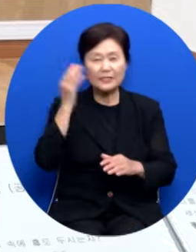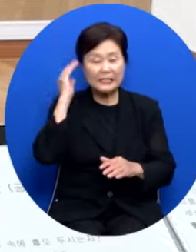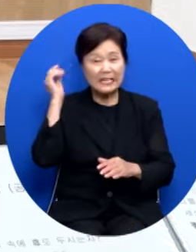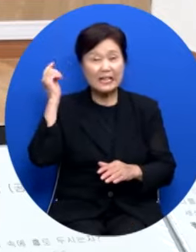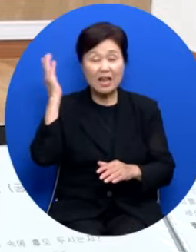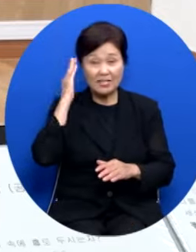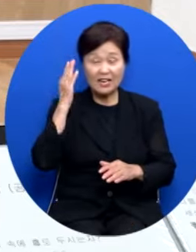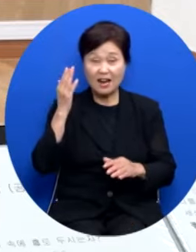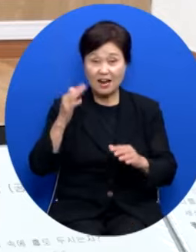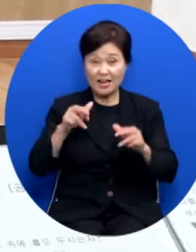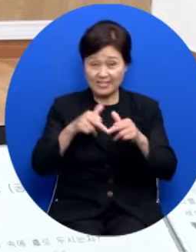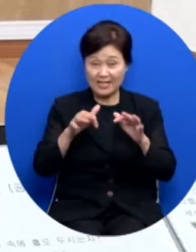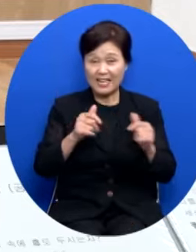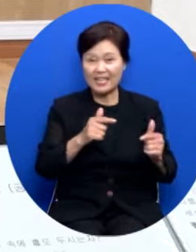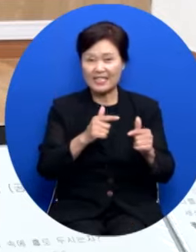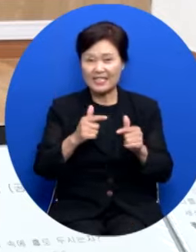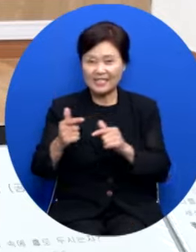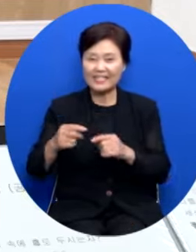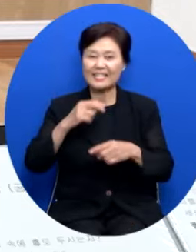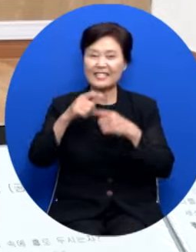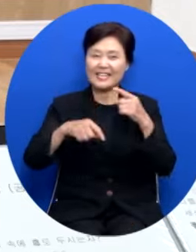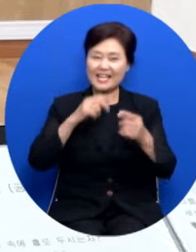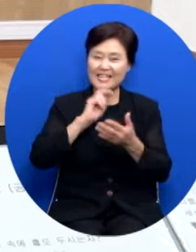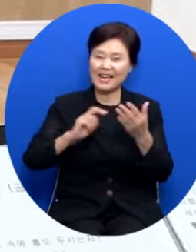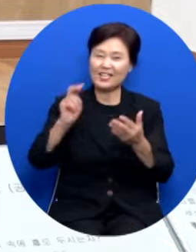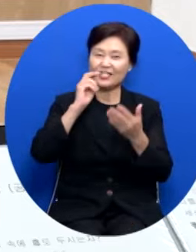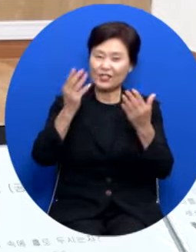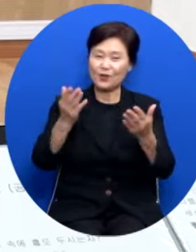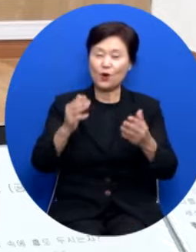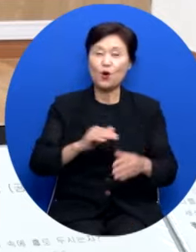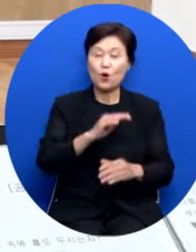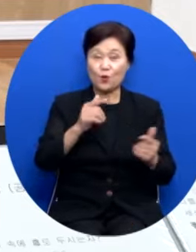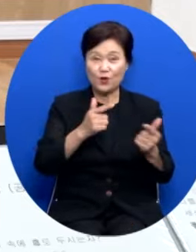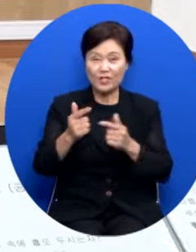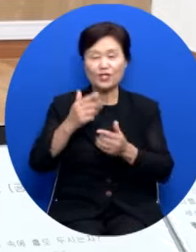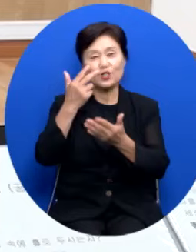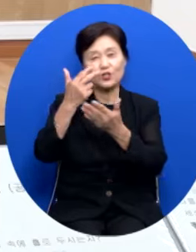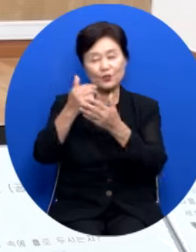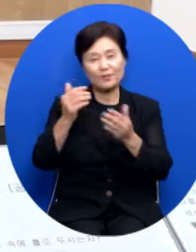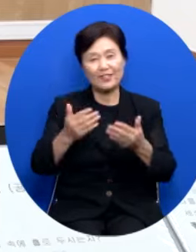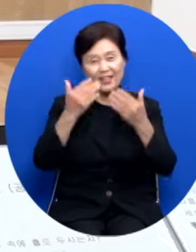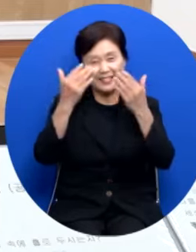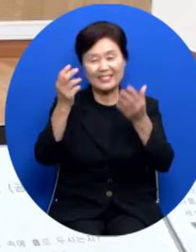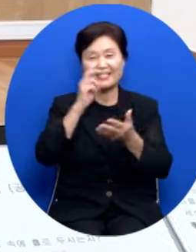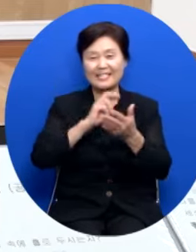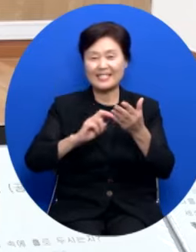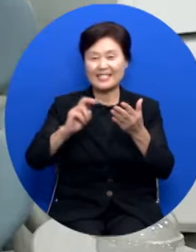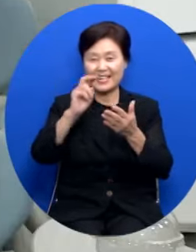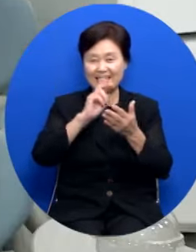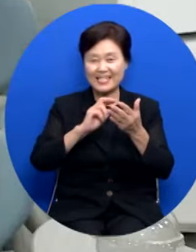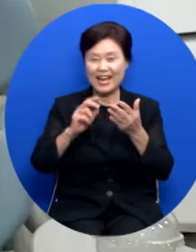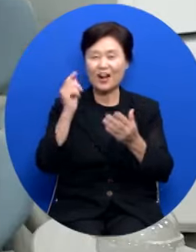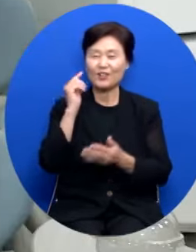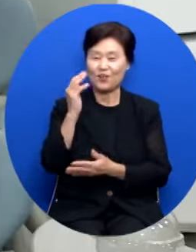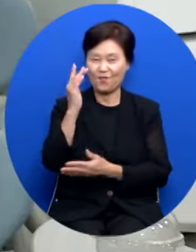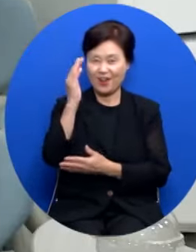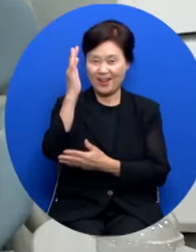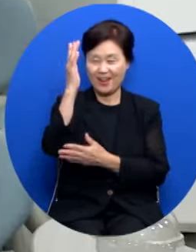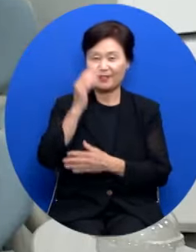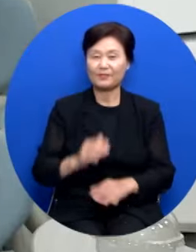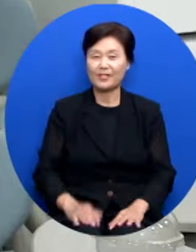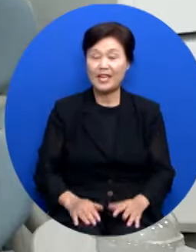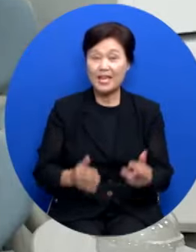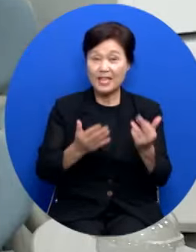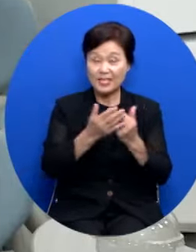그게 우리들의 기도 제목이고 이번에 주님께 올려드리는 찬양과 영광이에요. 제주